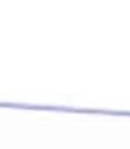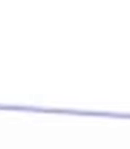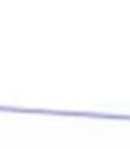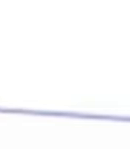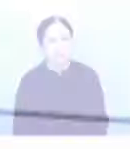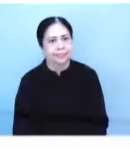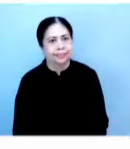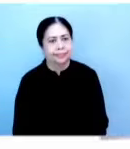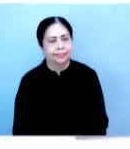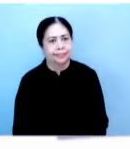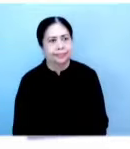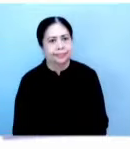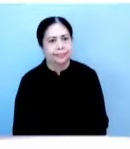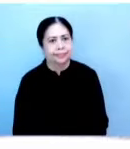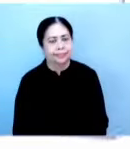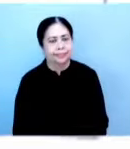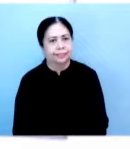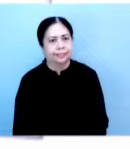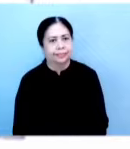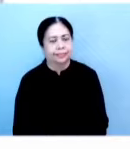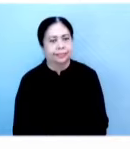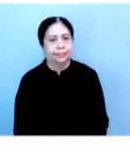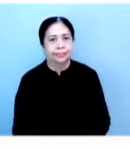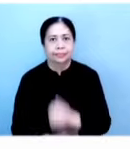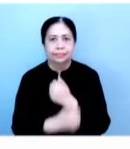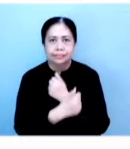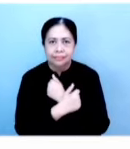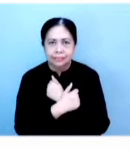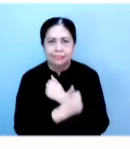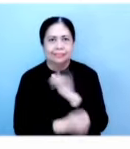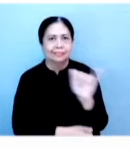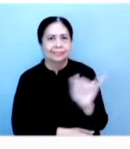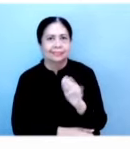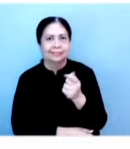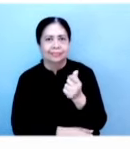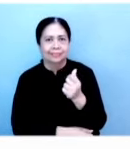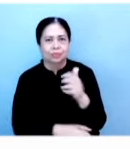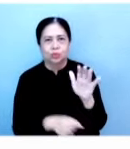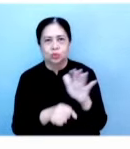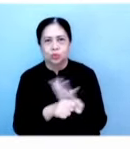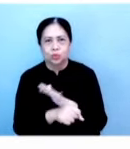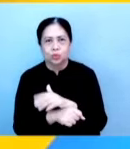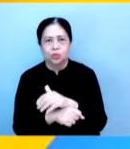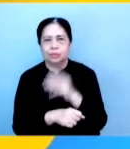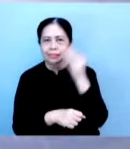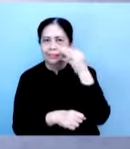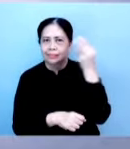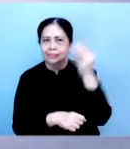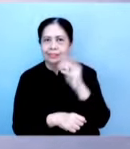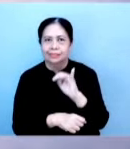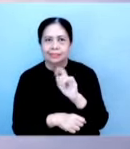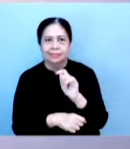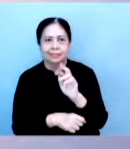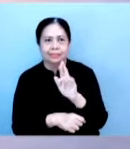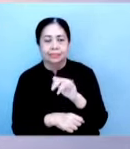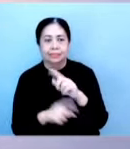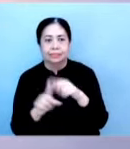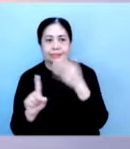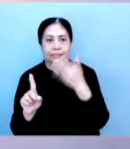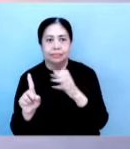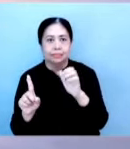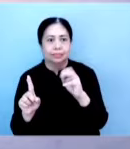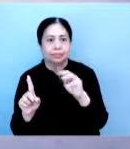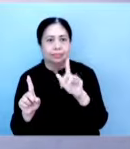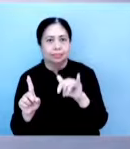kitang-kita Ang love parang rosary full of mystery pero para kay Em love is no